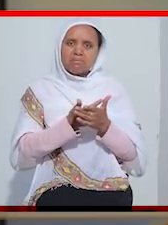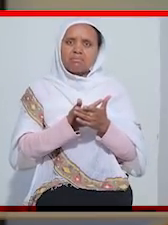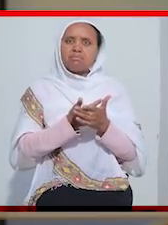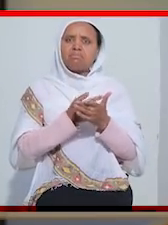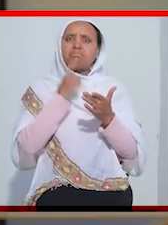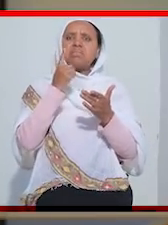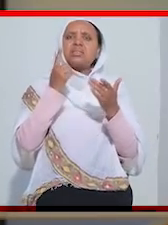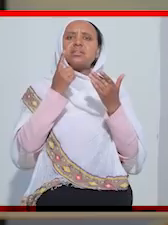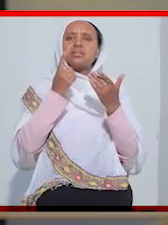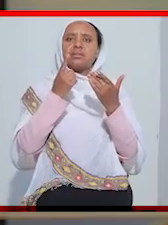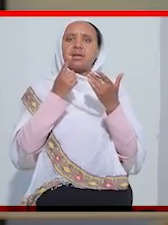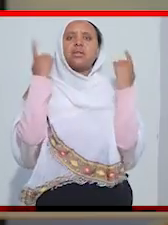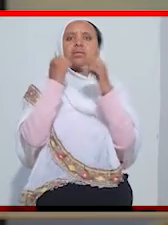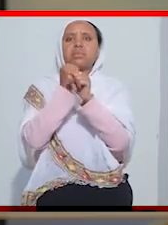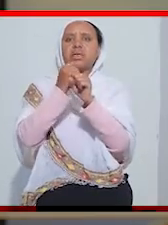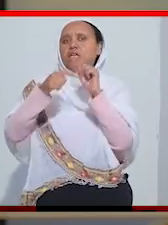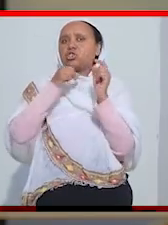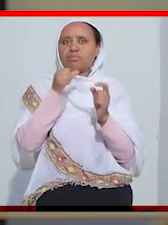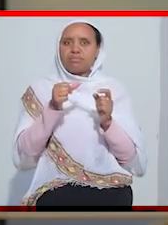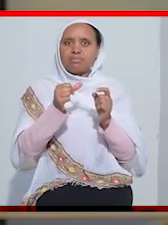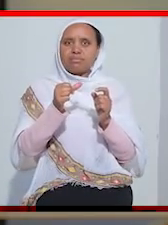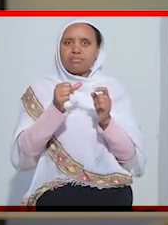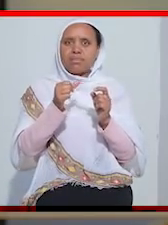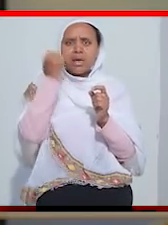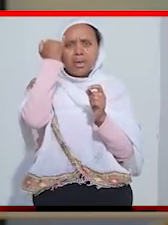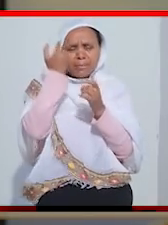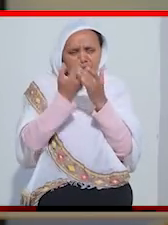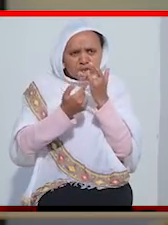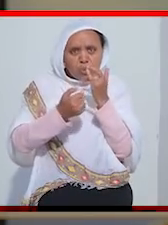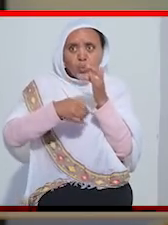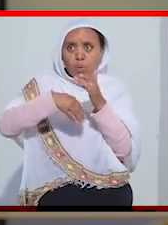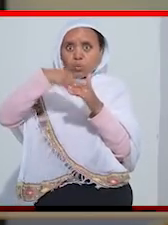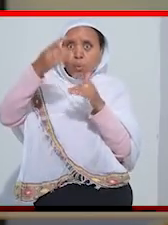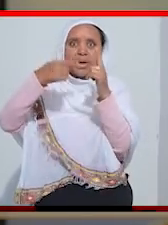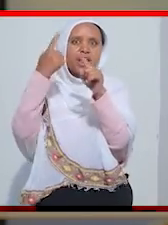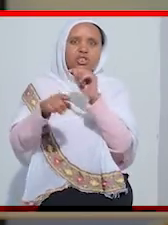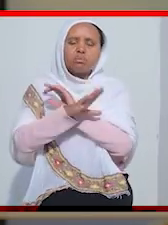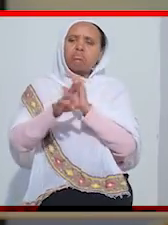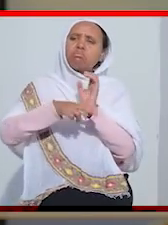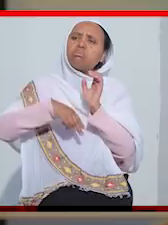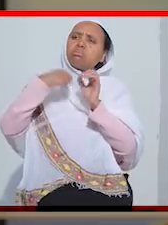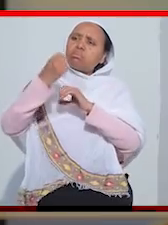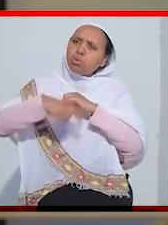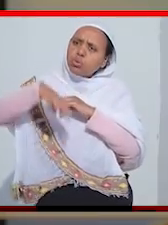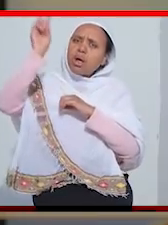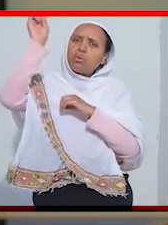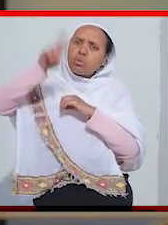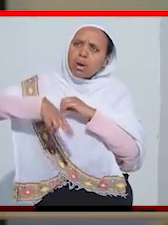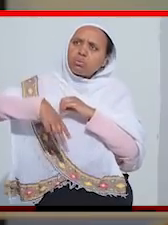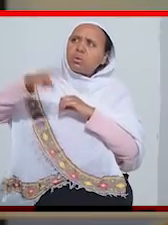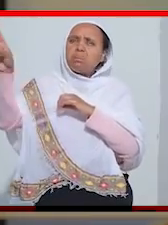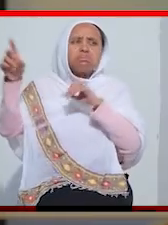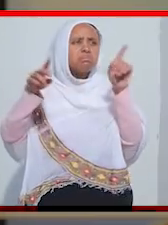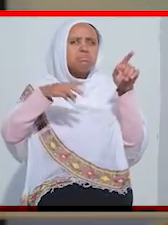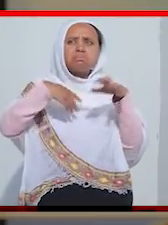ካላለው ለህሊናው ምንተኒ ኃጢአተ ይከውኖ፣ ኃጢአት መስራት አይችልም። ሐሳብ ብቻውን ወጦ መሄድ አይችልም።